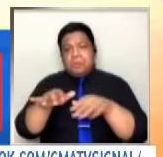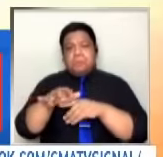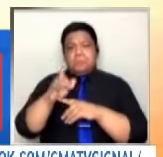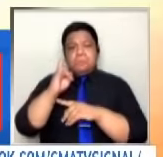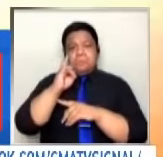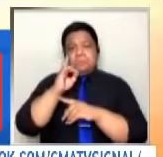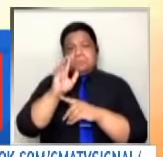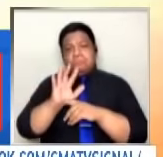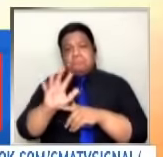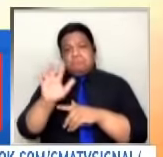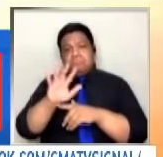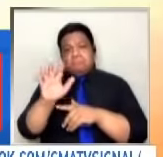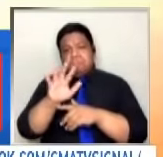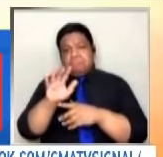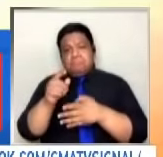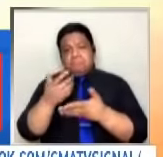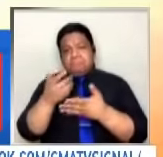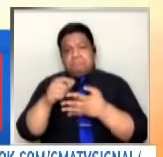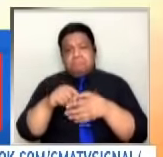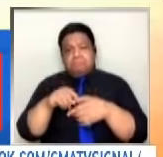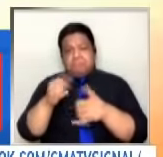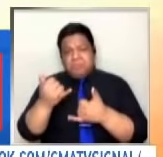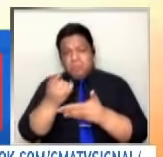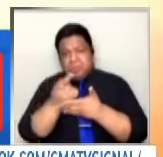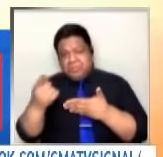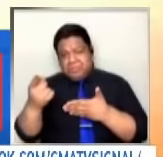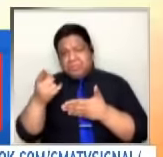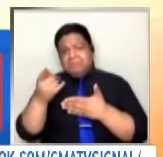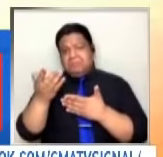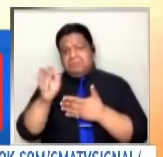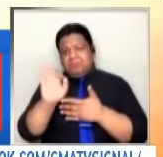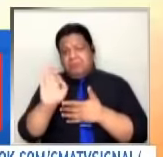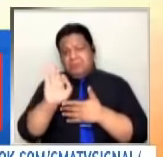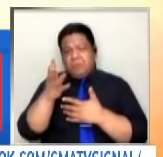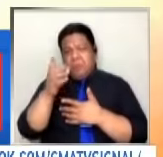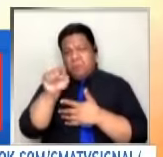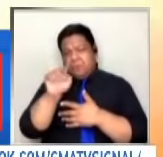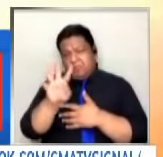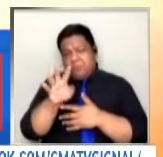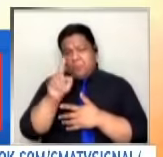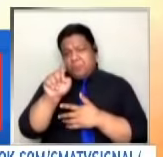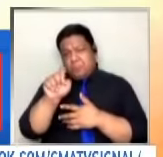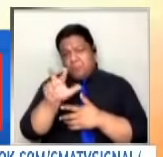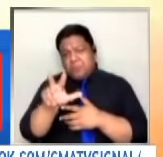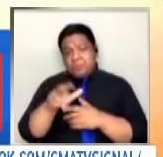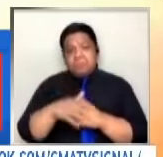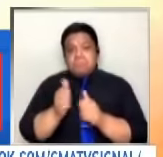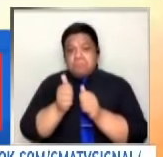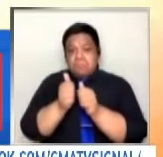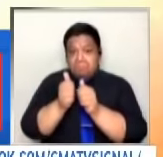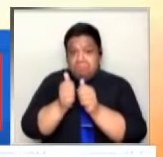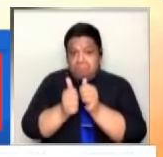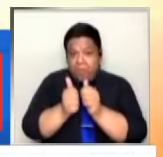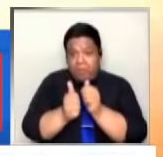by the end of the week, baka nasa 1.4 na lang siya or 1.3. Pero hindi ibig sabihin nito na